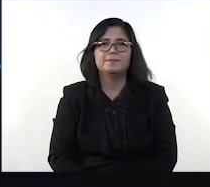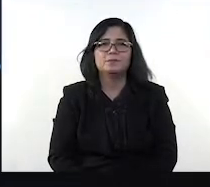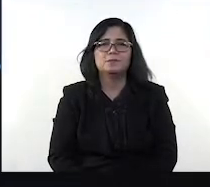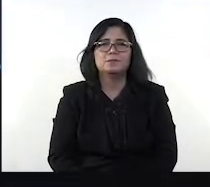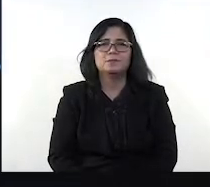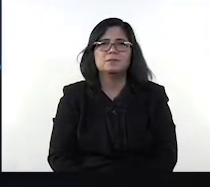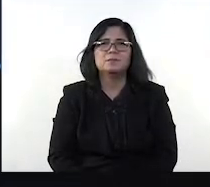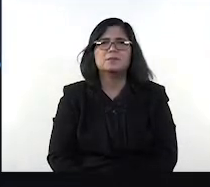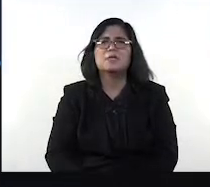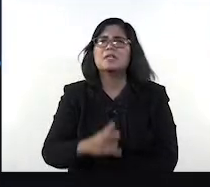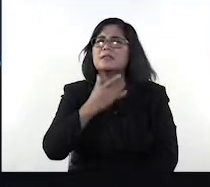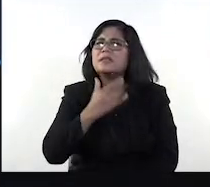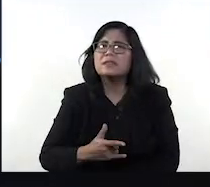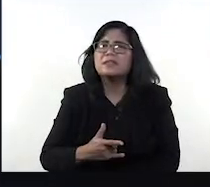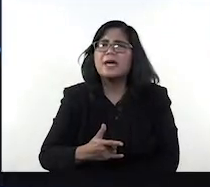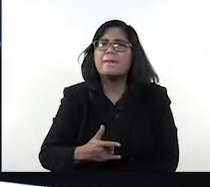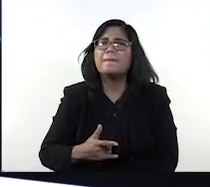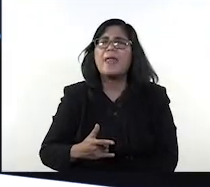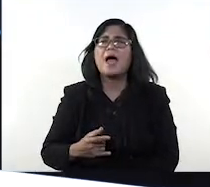Hai Betul you screaming